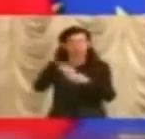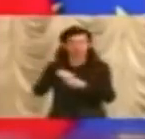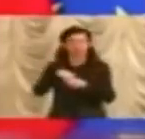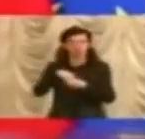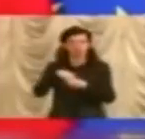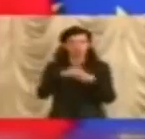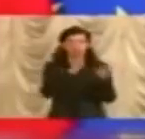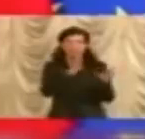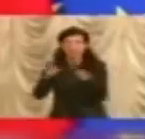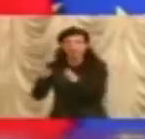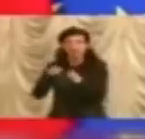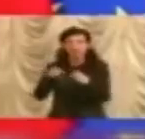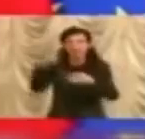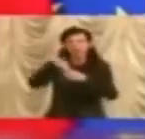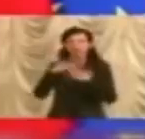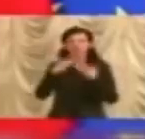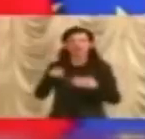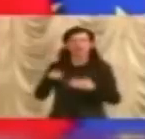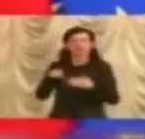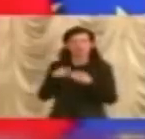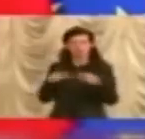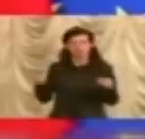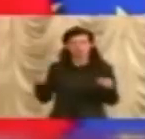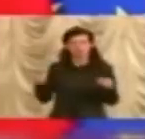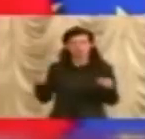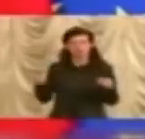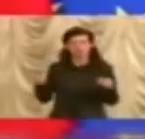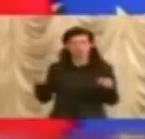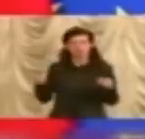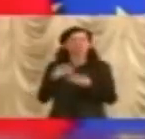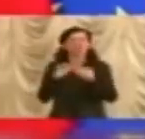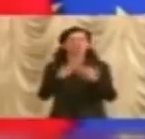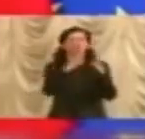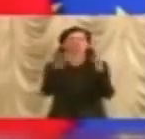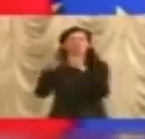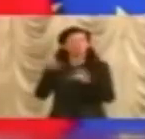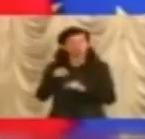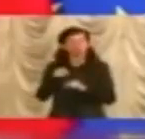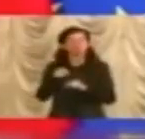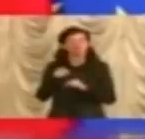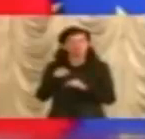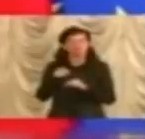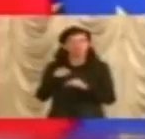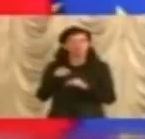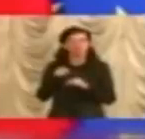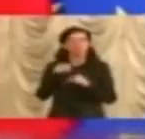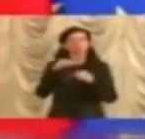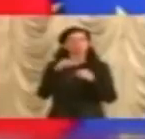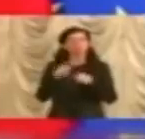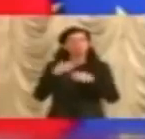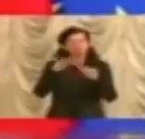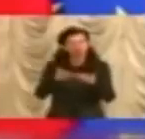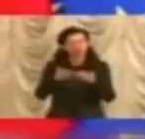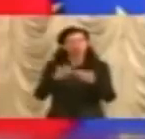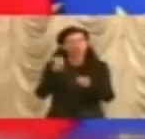subito la pandemia prima di noi sia quello di usare intelligenza a cui abbina la parola coordinamento a